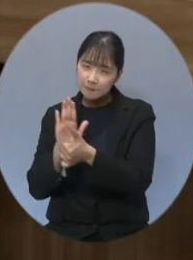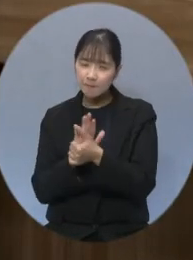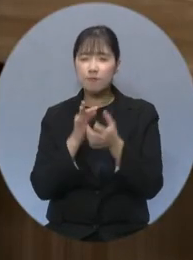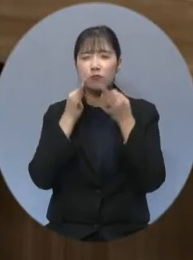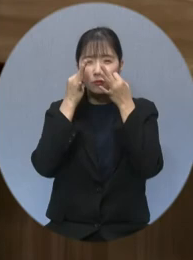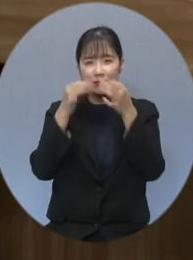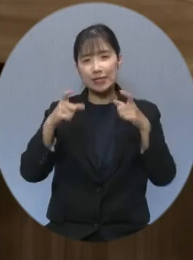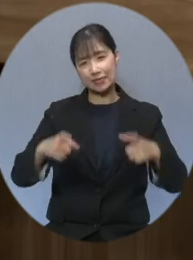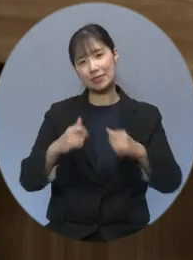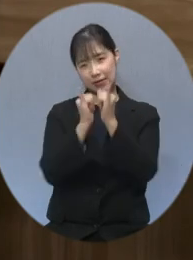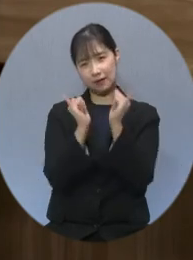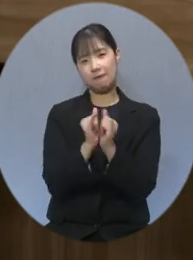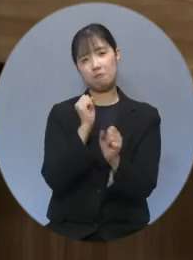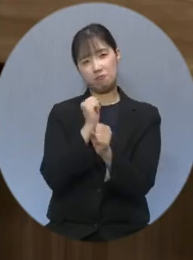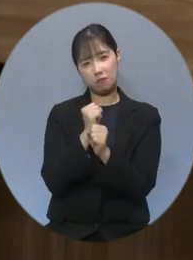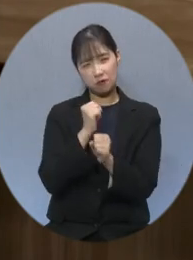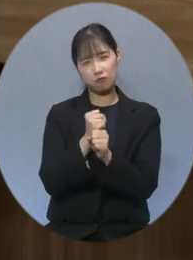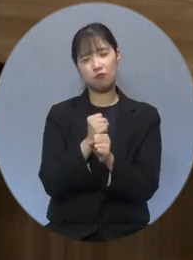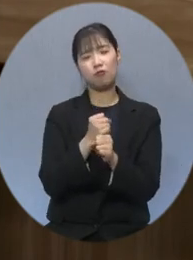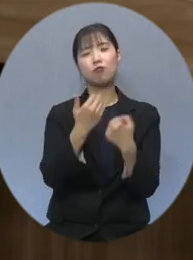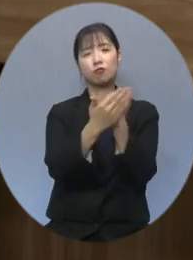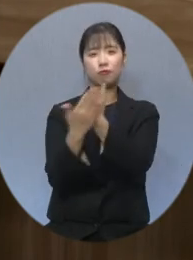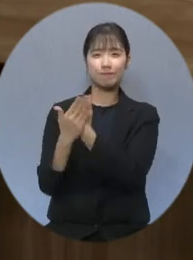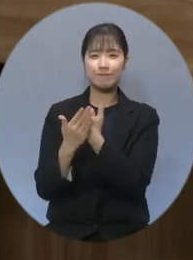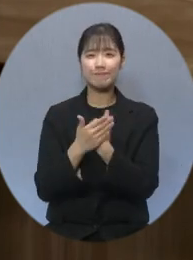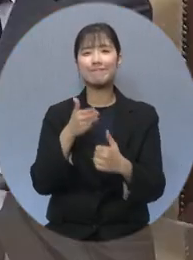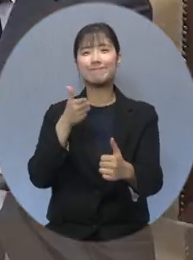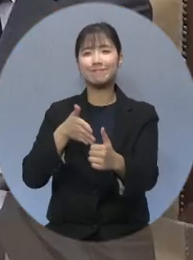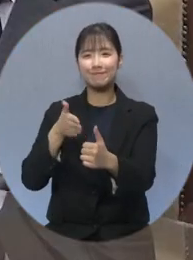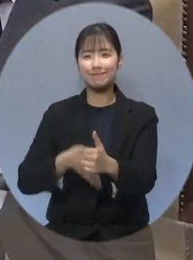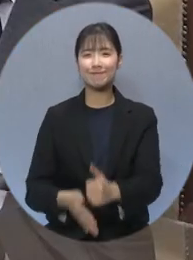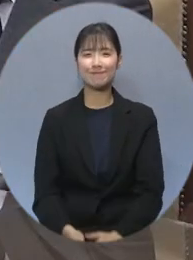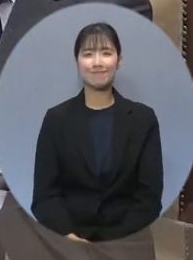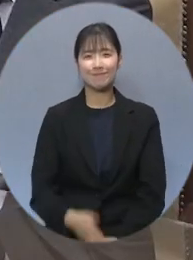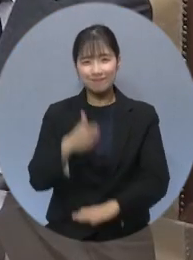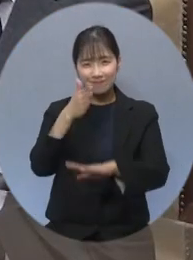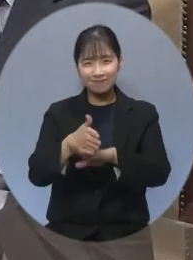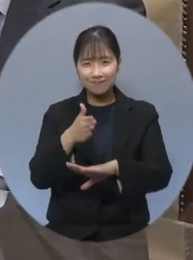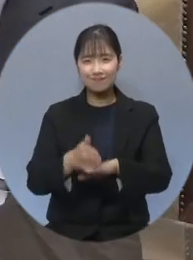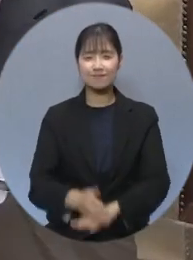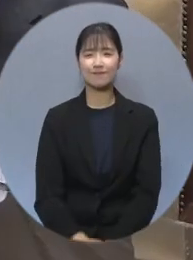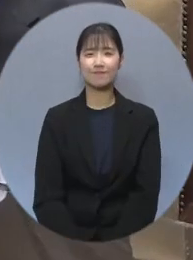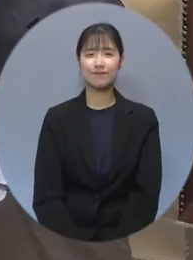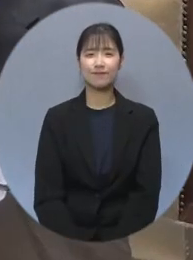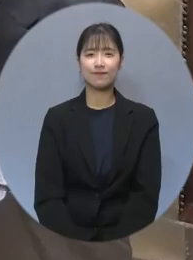익산 지역사회를 만들어 가시는데 적극 협조해 주시기 바랍니다. 감사합니다.